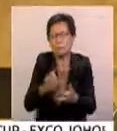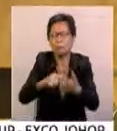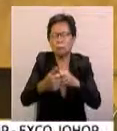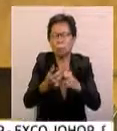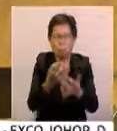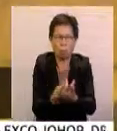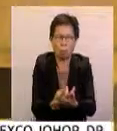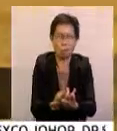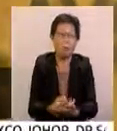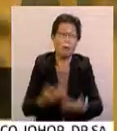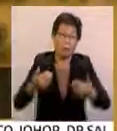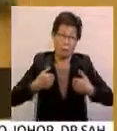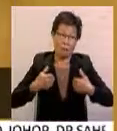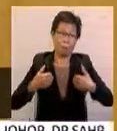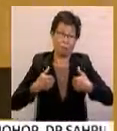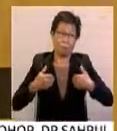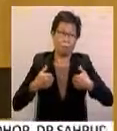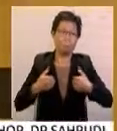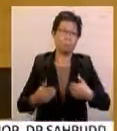Ada